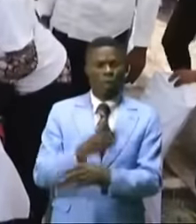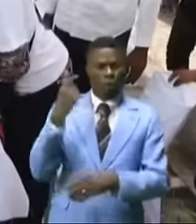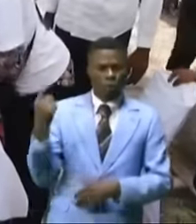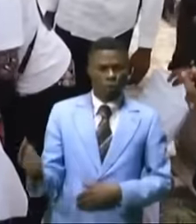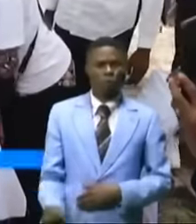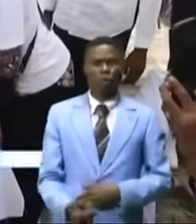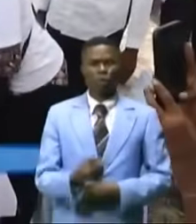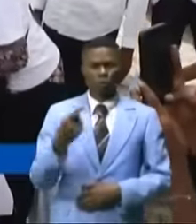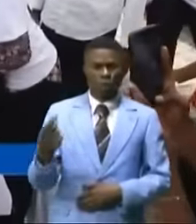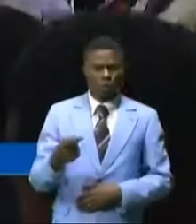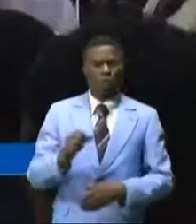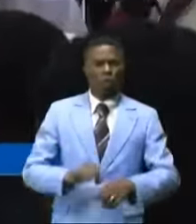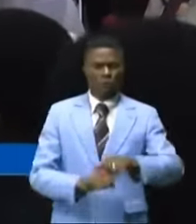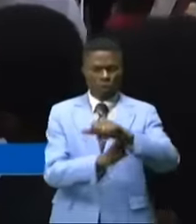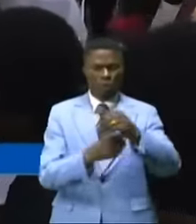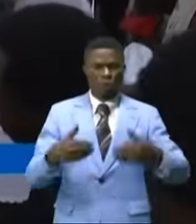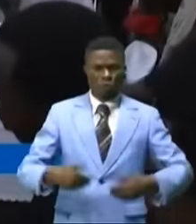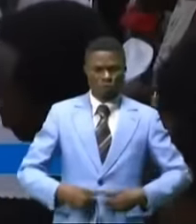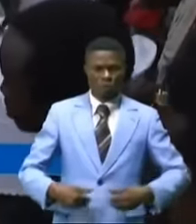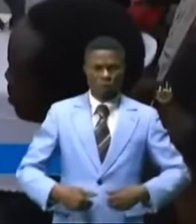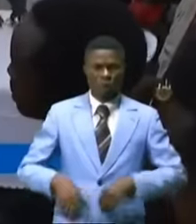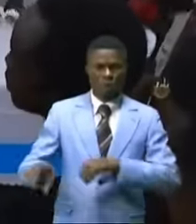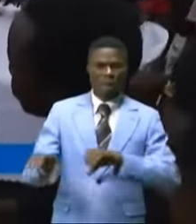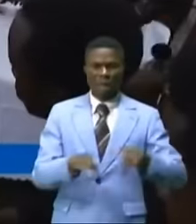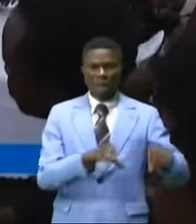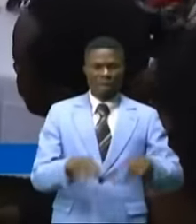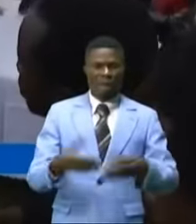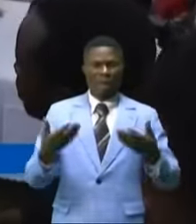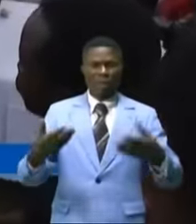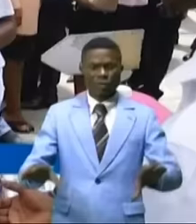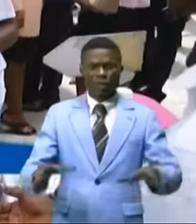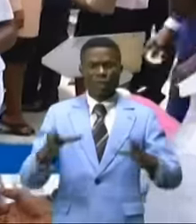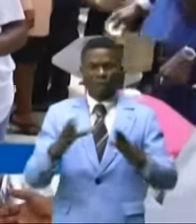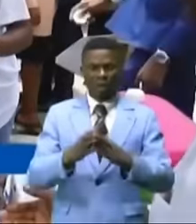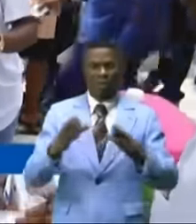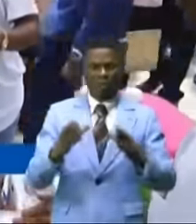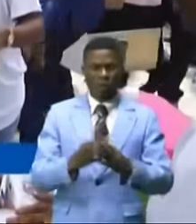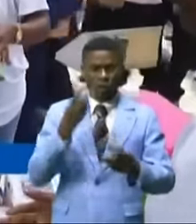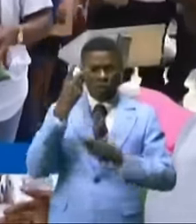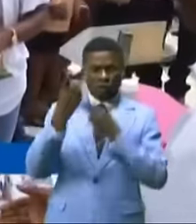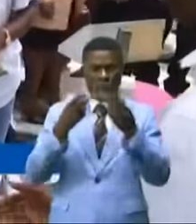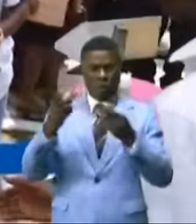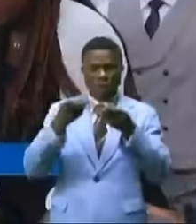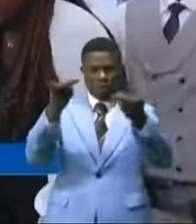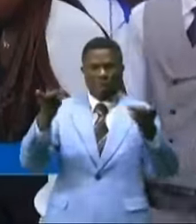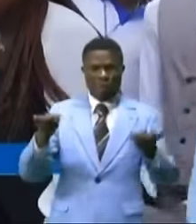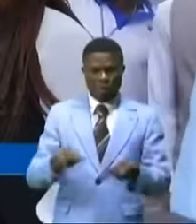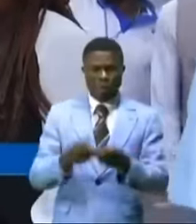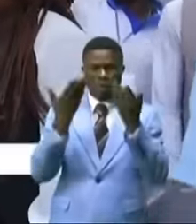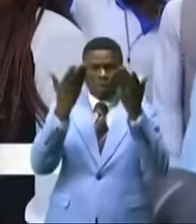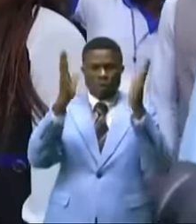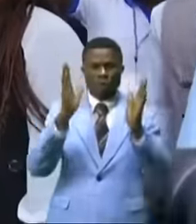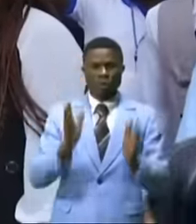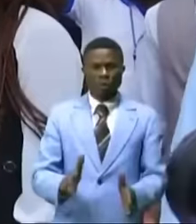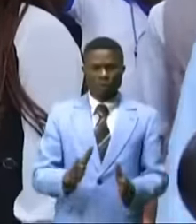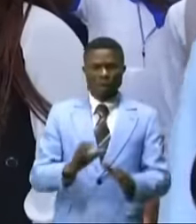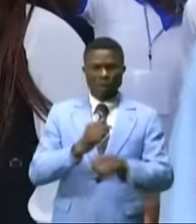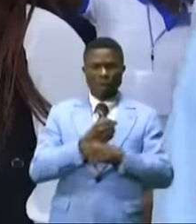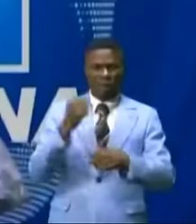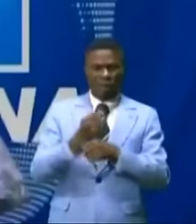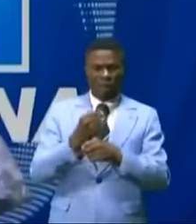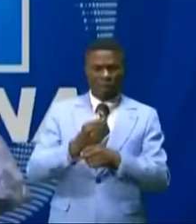permanente de les accompagner. La cérémonie s'est clôturée par la visite des stands des étudiants